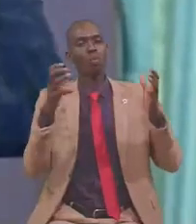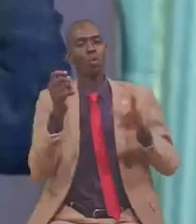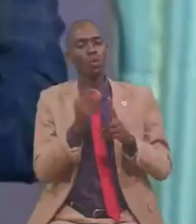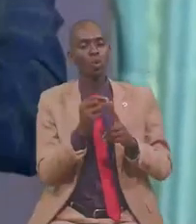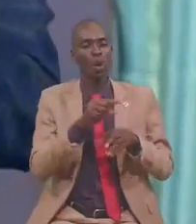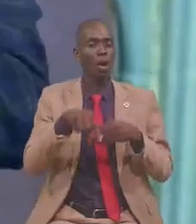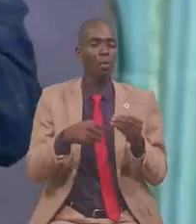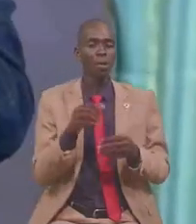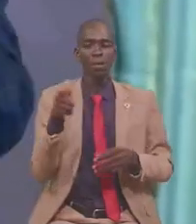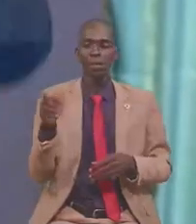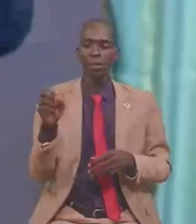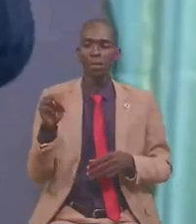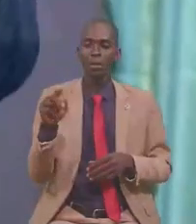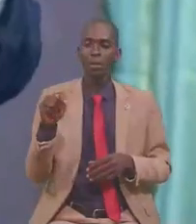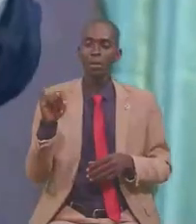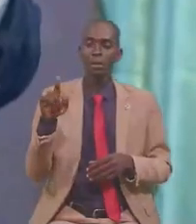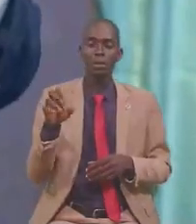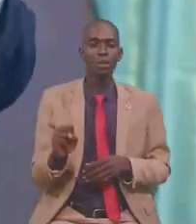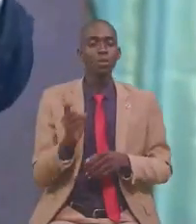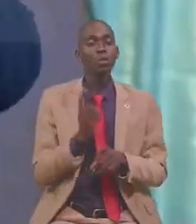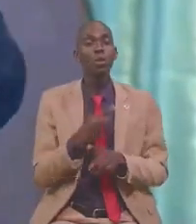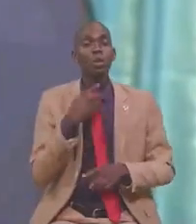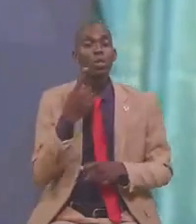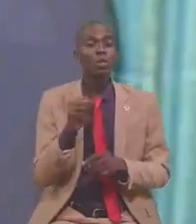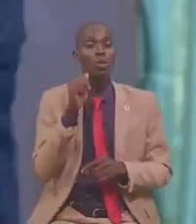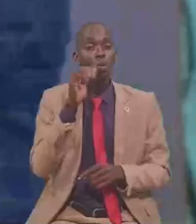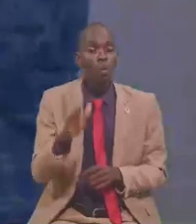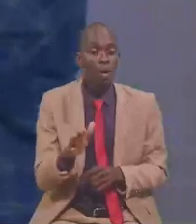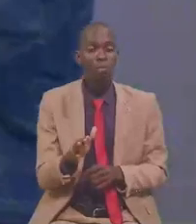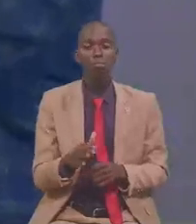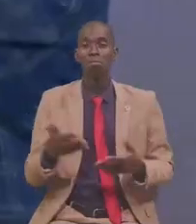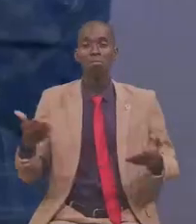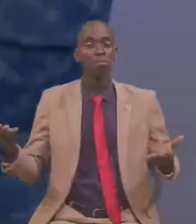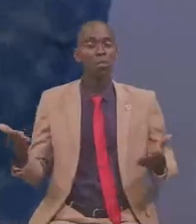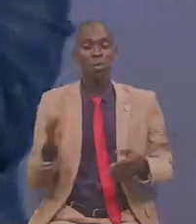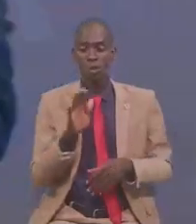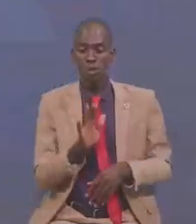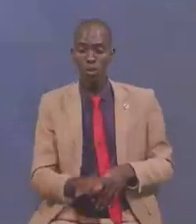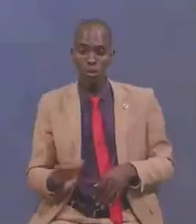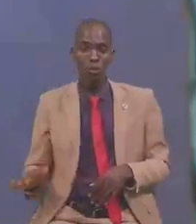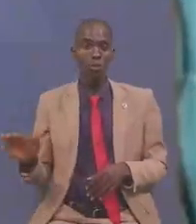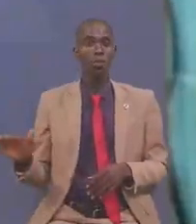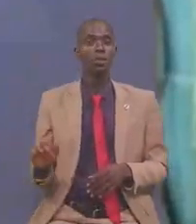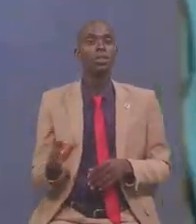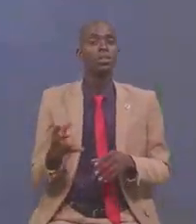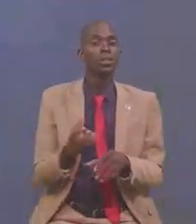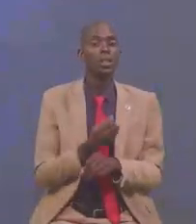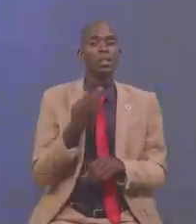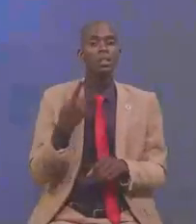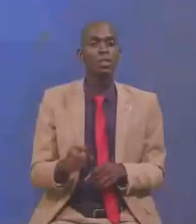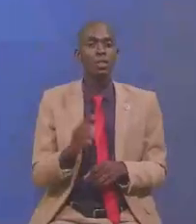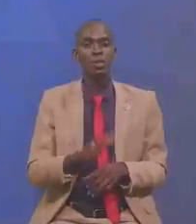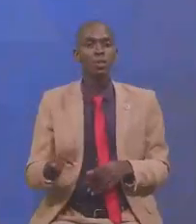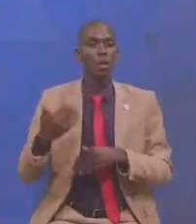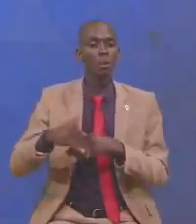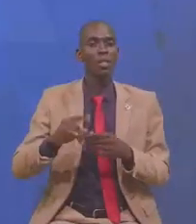les païens, il a dit, « Femme, il n'est pas bon de donner le pain des enfants